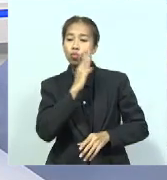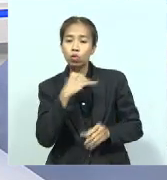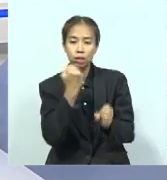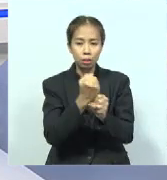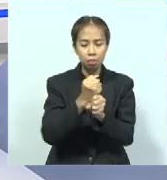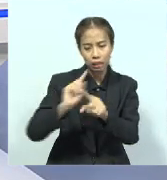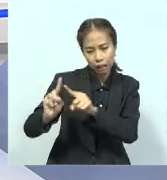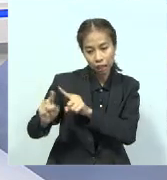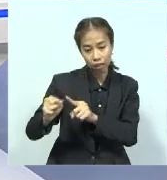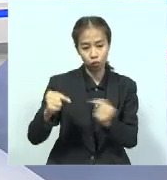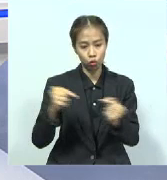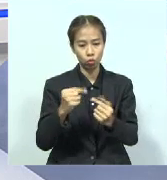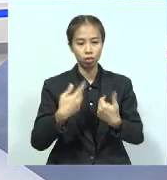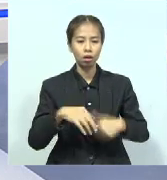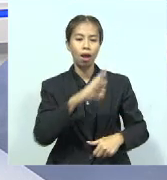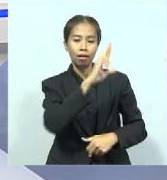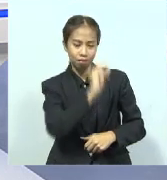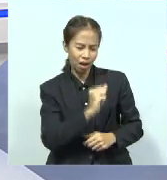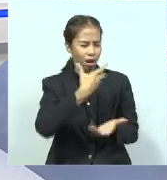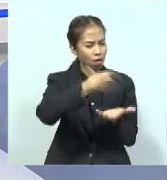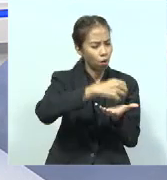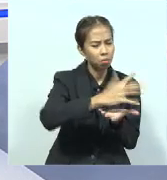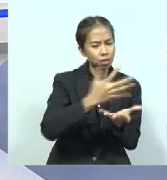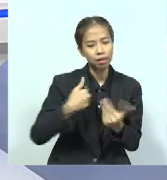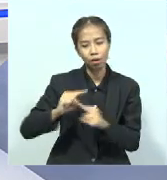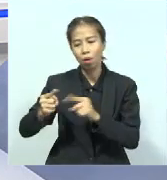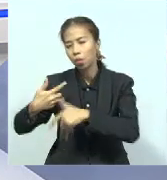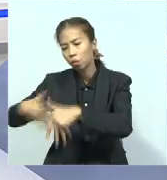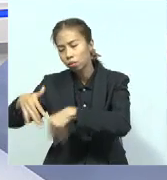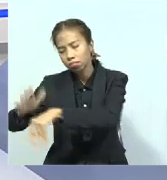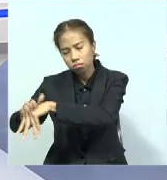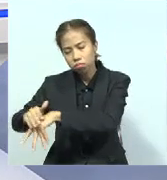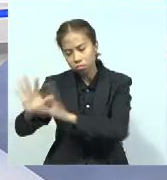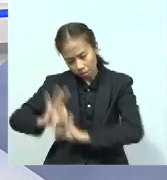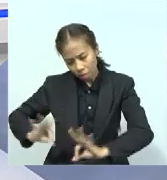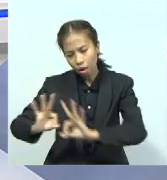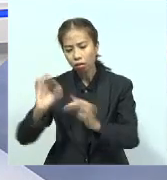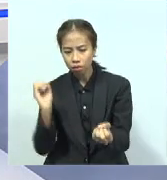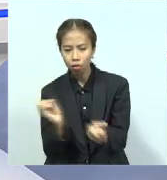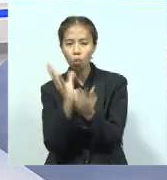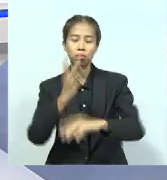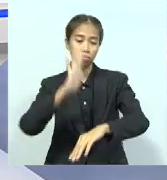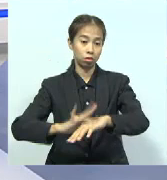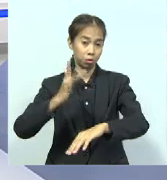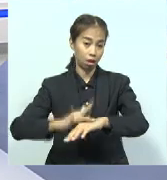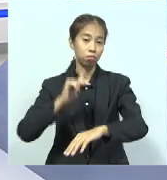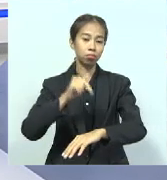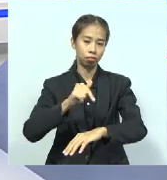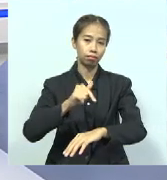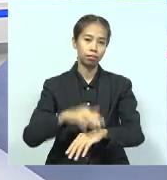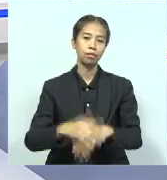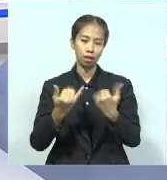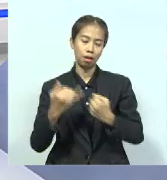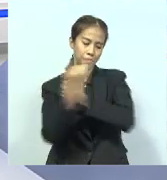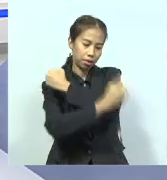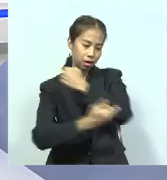กระทบด้านเศรษฐกิจนึกถึงผลกระทบด้านทรัพยากรธรรมชาติด้วยเพราะว่าในประเทศอาเซียนด้วยกัน